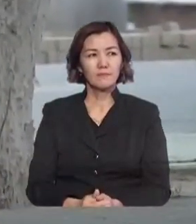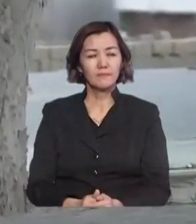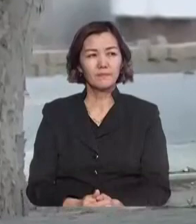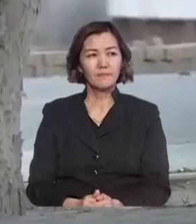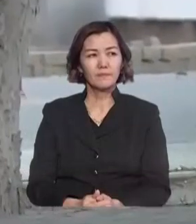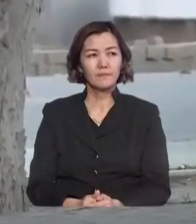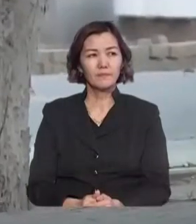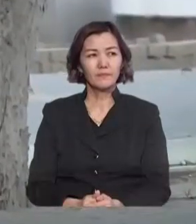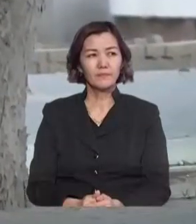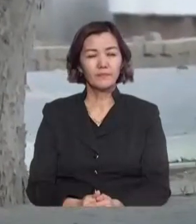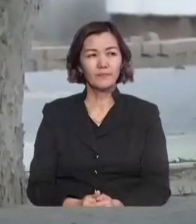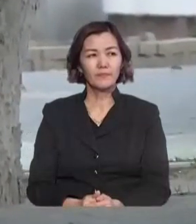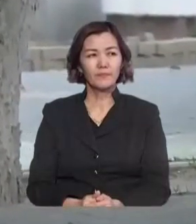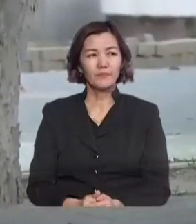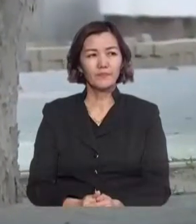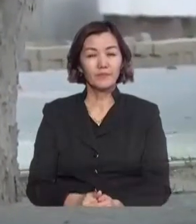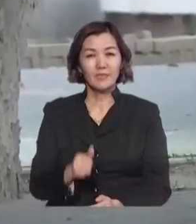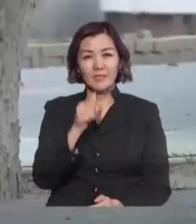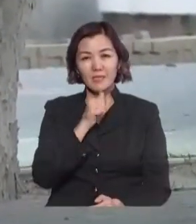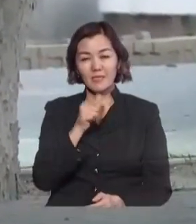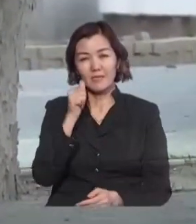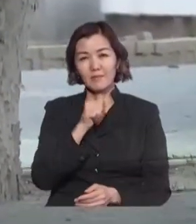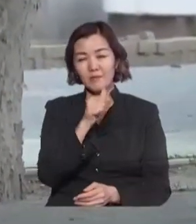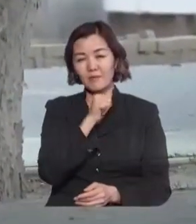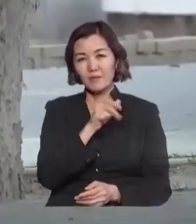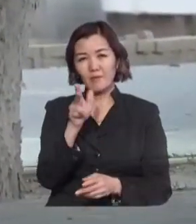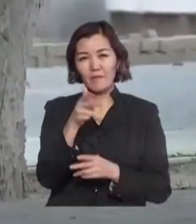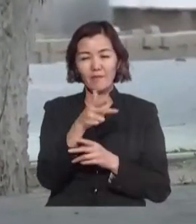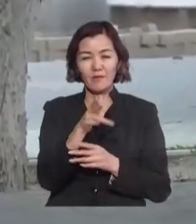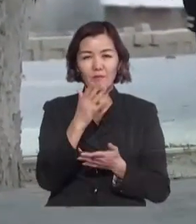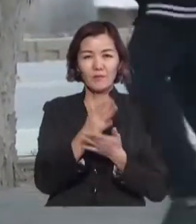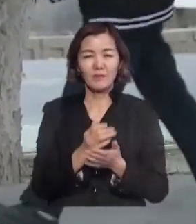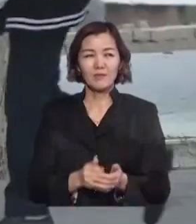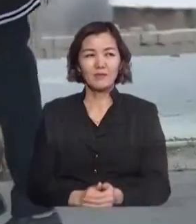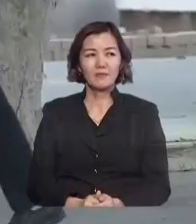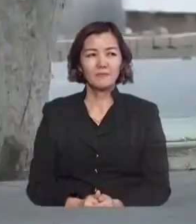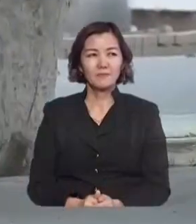Түспей қалған ғой. Ана жерде эксперимент камера тұр. Рахмет.